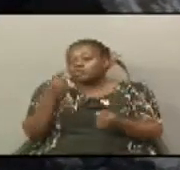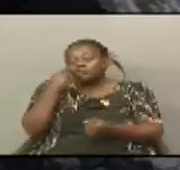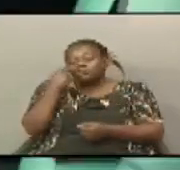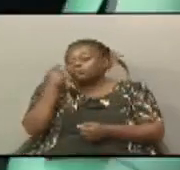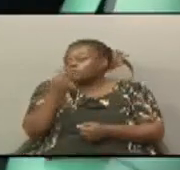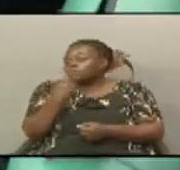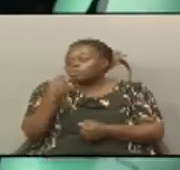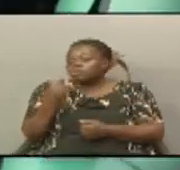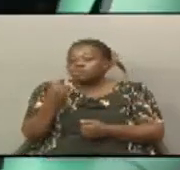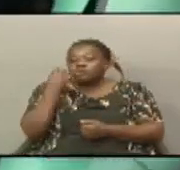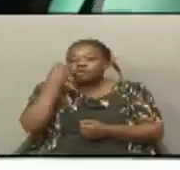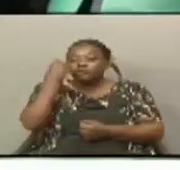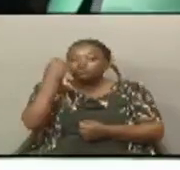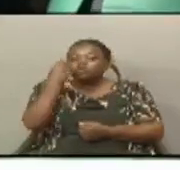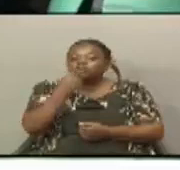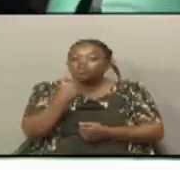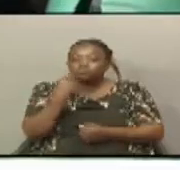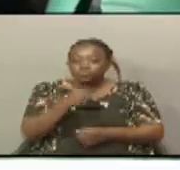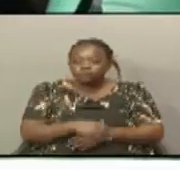ani.